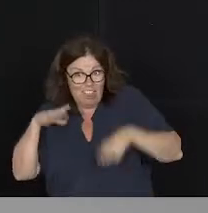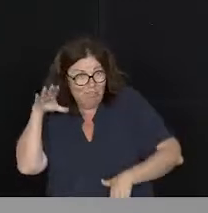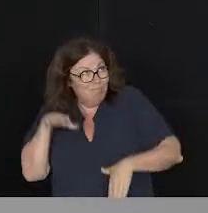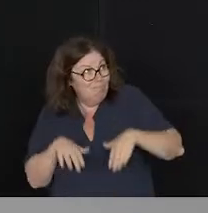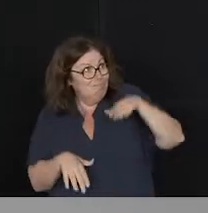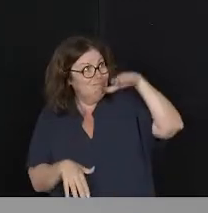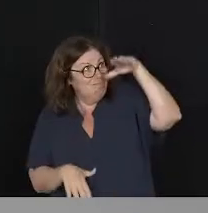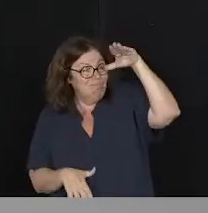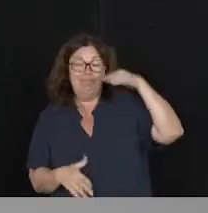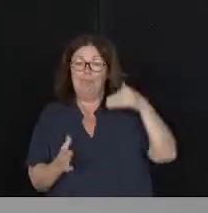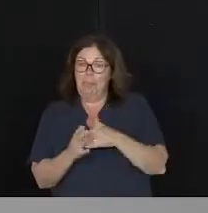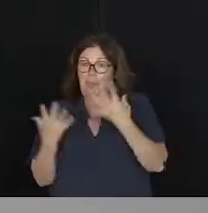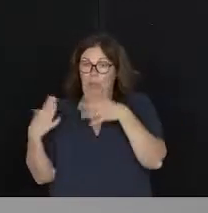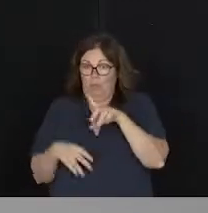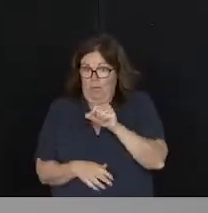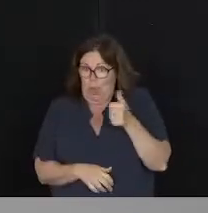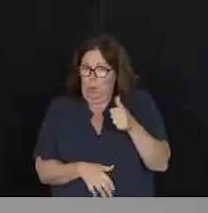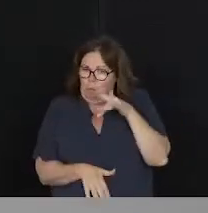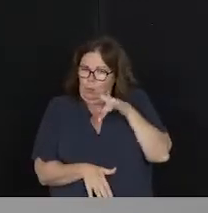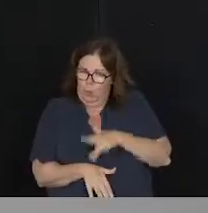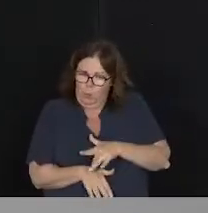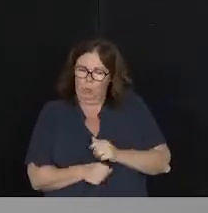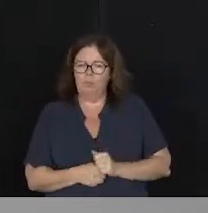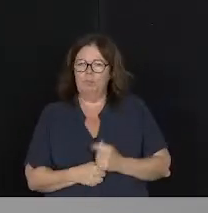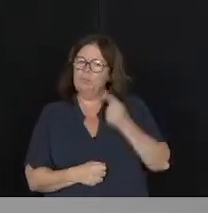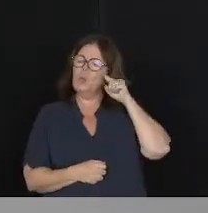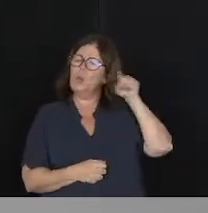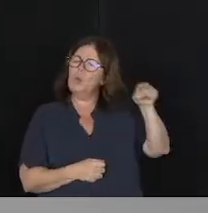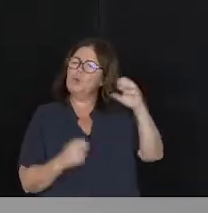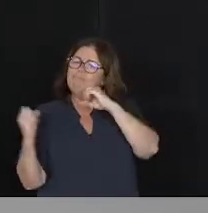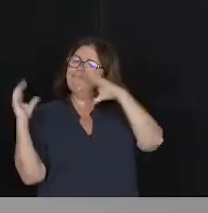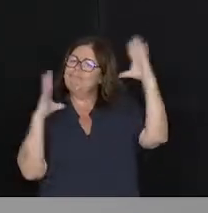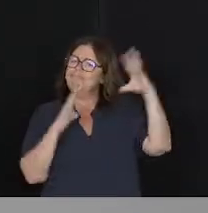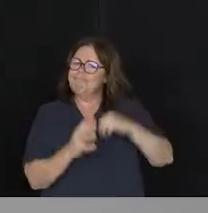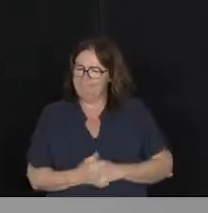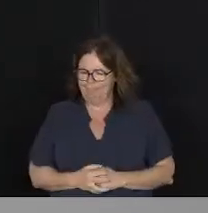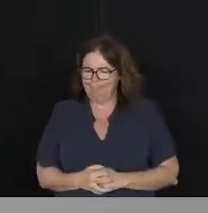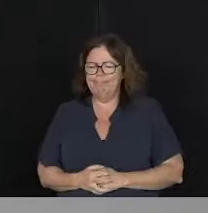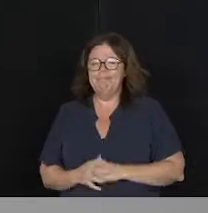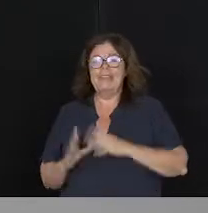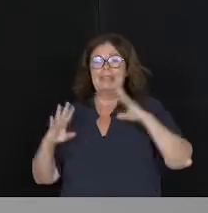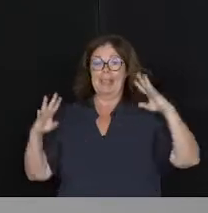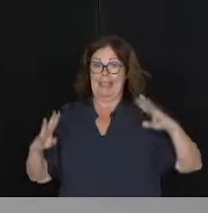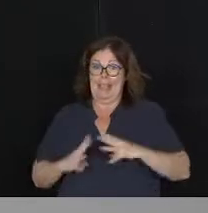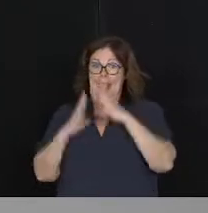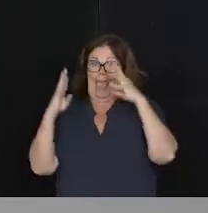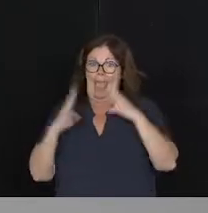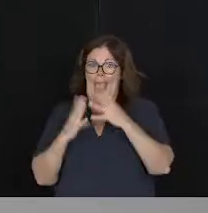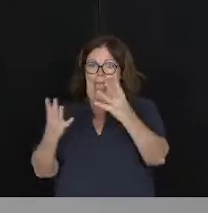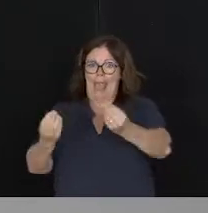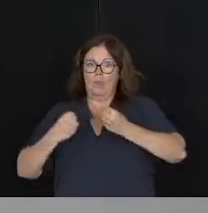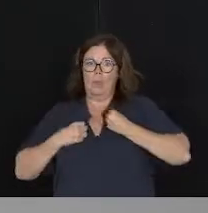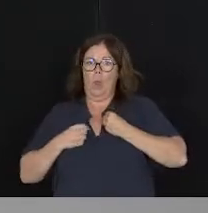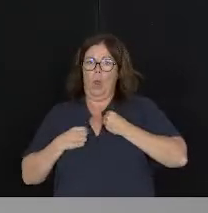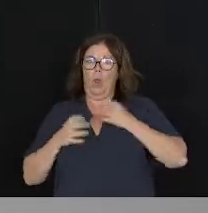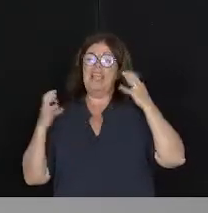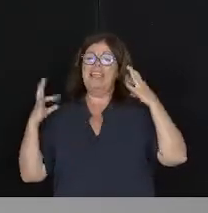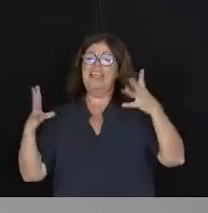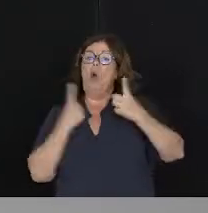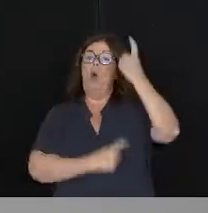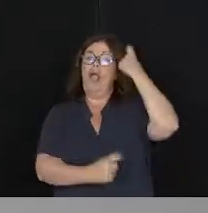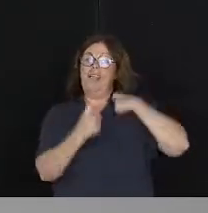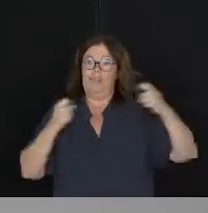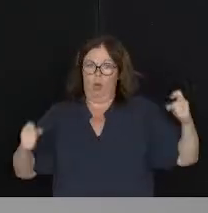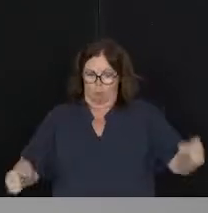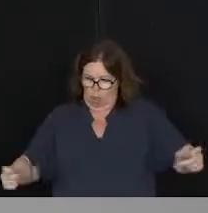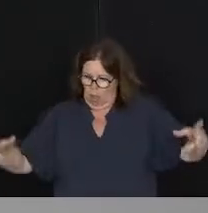dans les années 1920, la guerre était un événement de référence qui structure le temps de l'histoire. Je cite Pierre